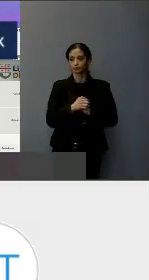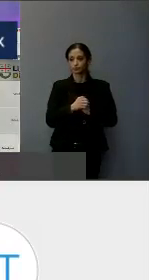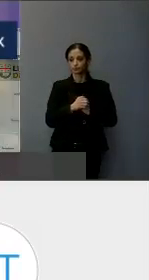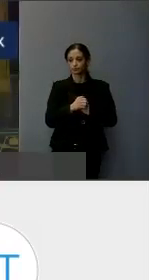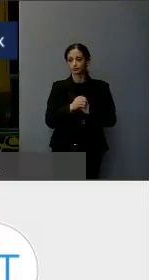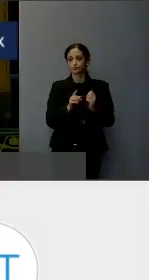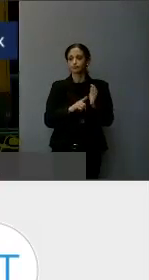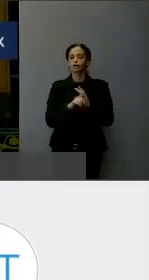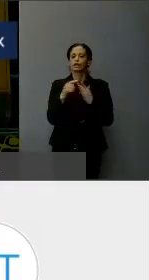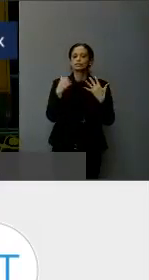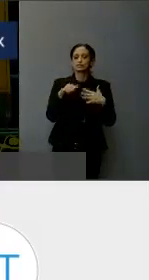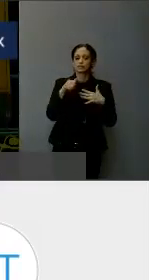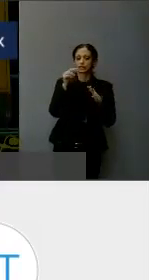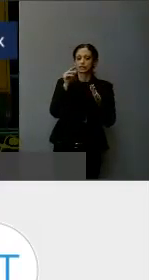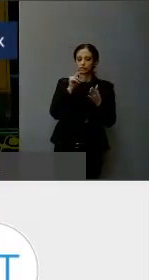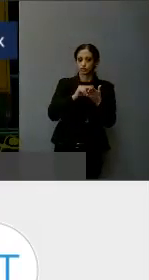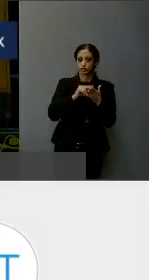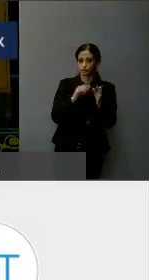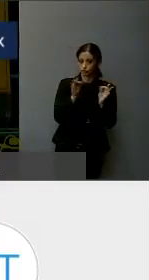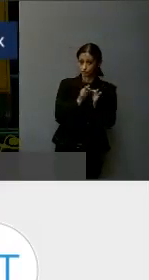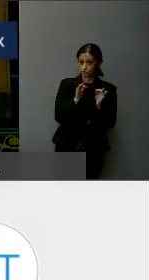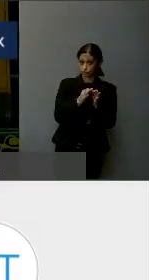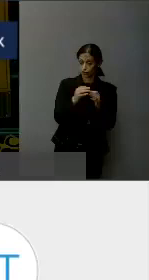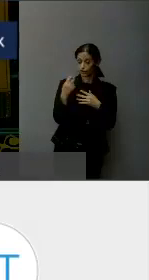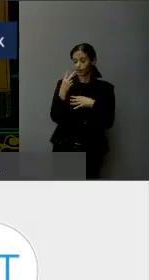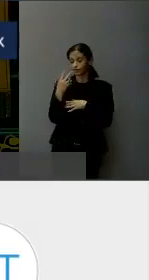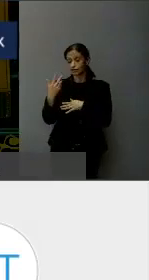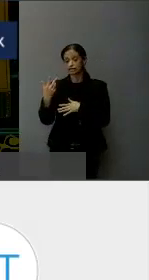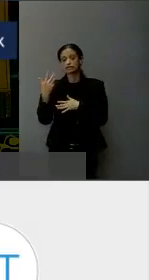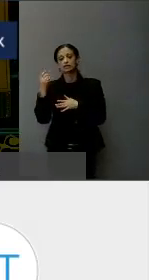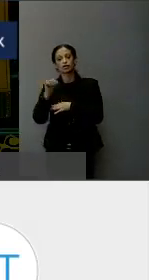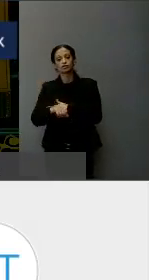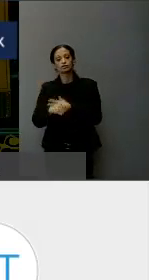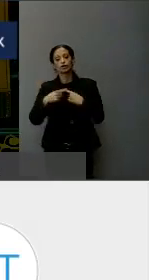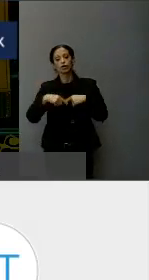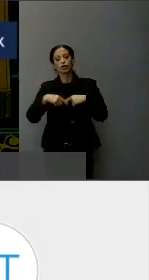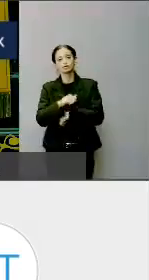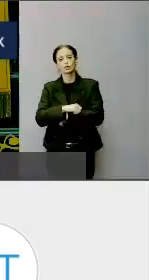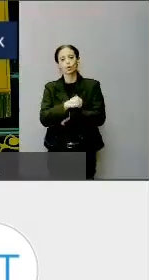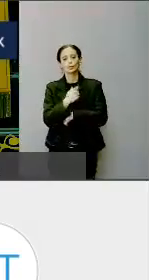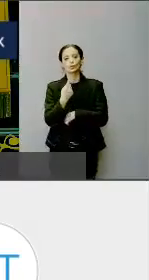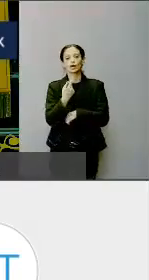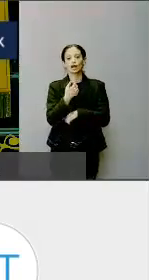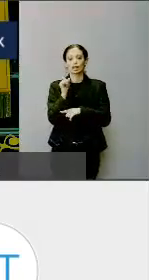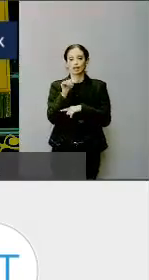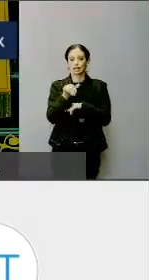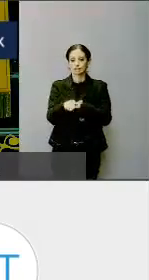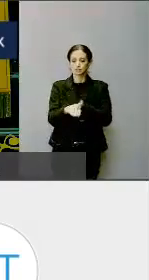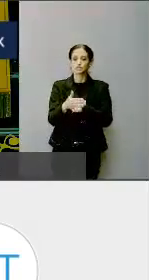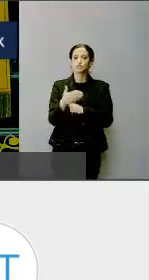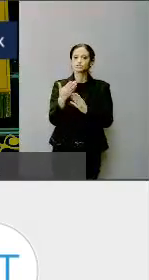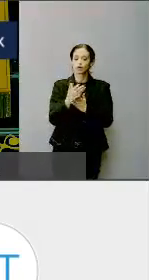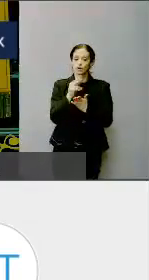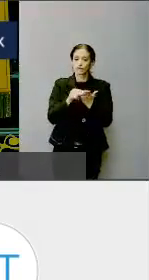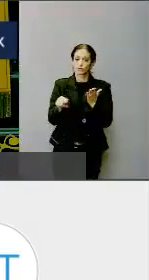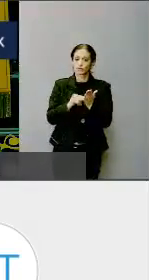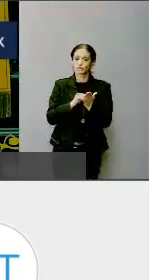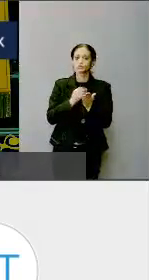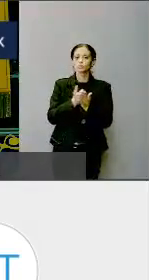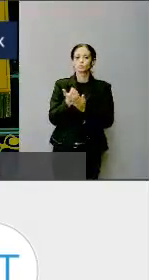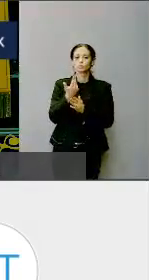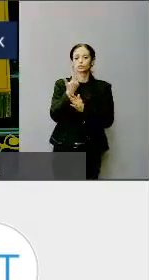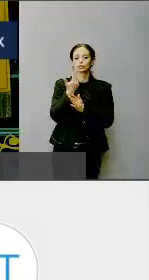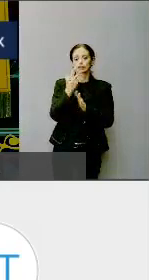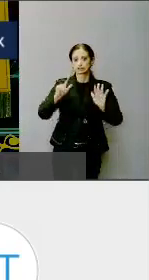16 voti favorevoli 23 contrari il consiglio comunale respinge un numero 36 pongono in votazione il numero